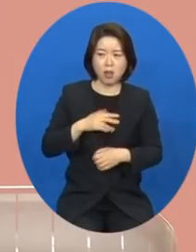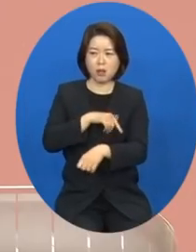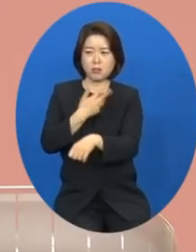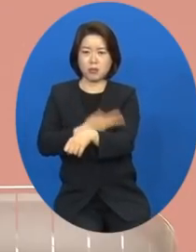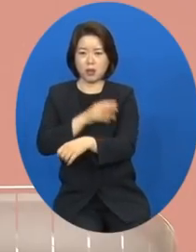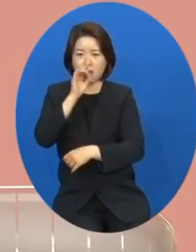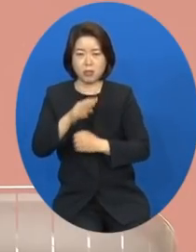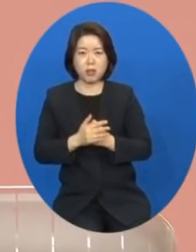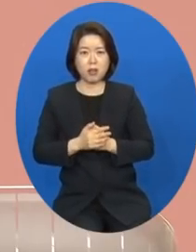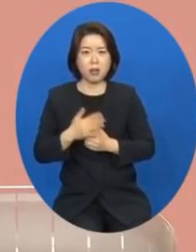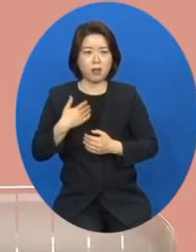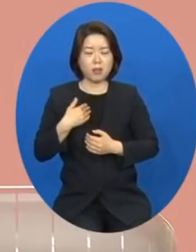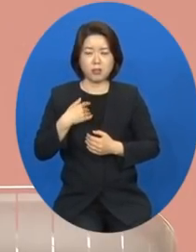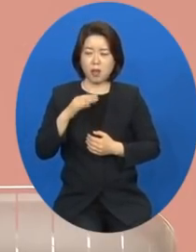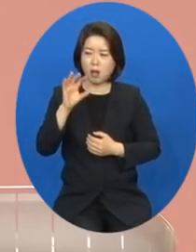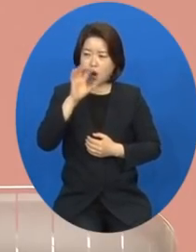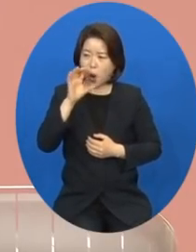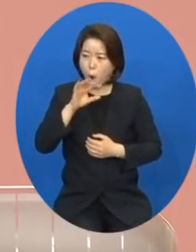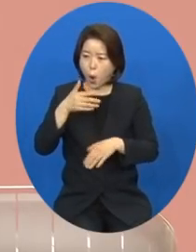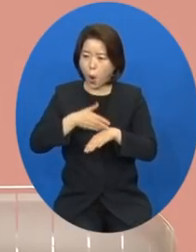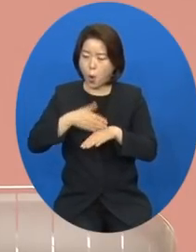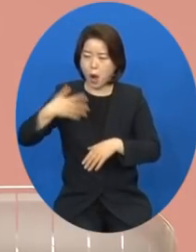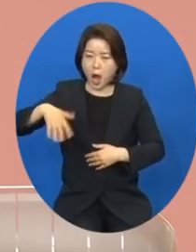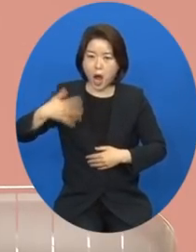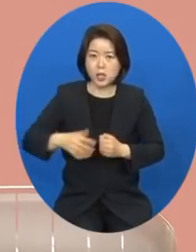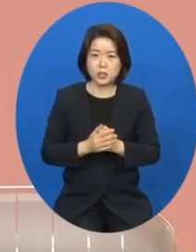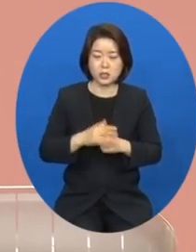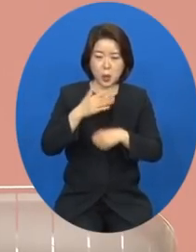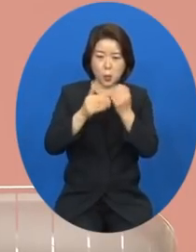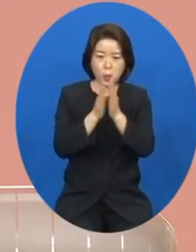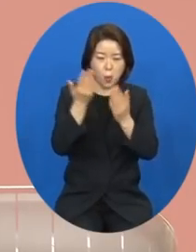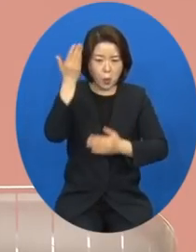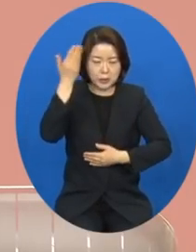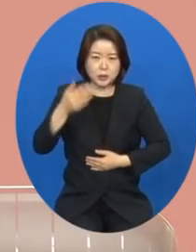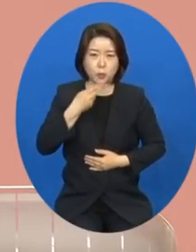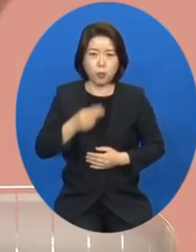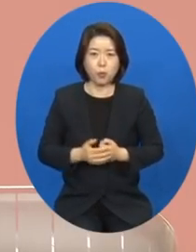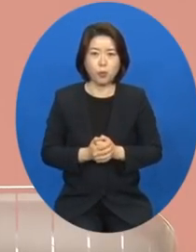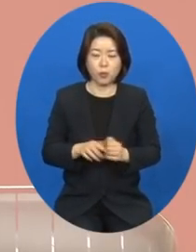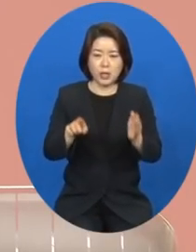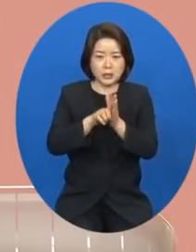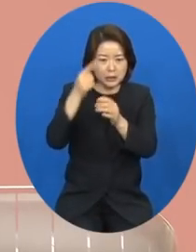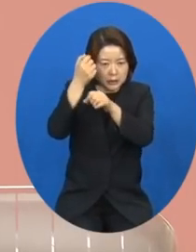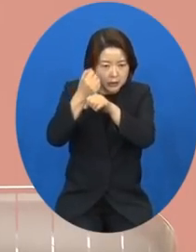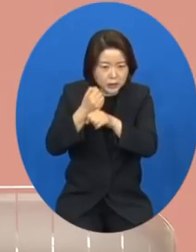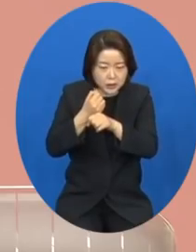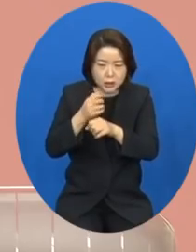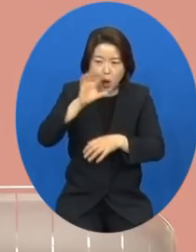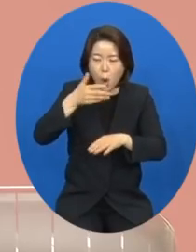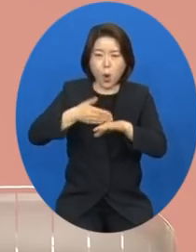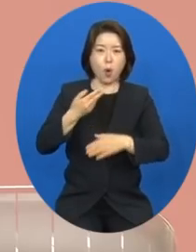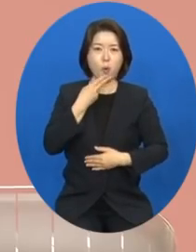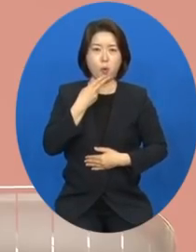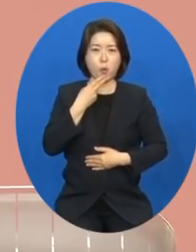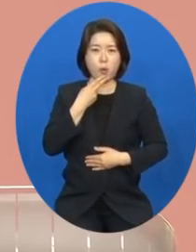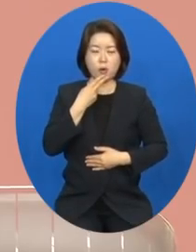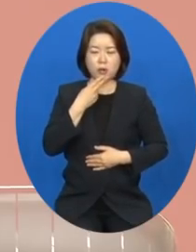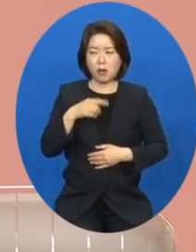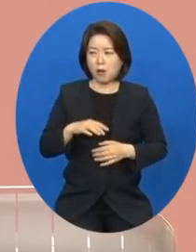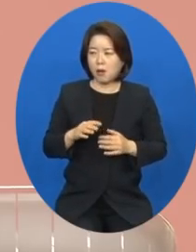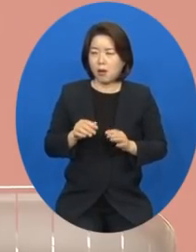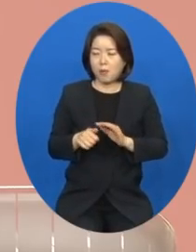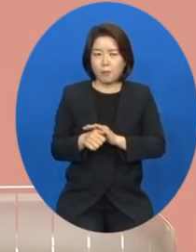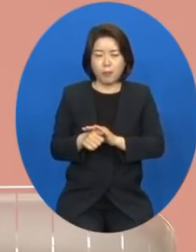인도 l 년 더 잘 받지 못했습니다 성경지도 잘 모릅니다 신학적 훈련도 받지 못했습니다 이런 분들이 거의